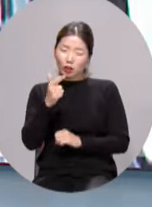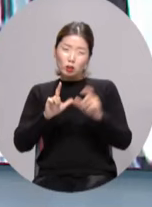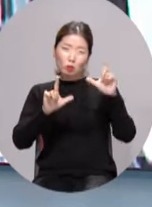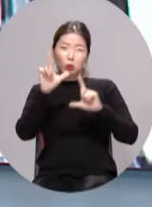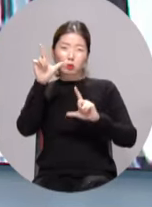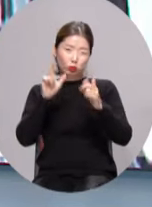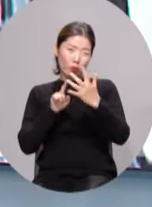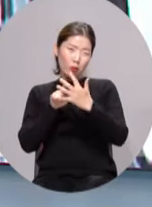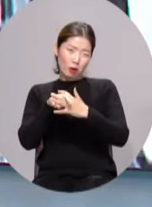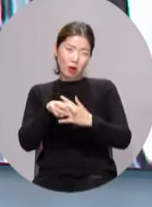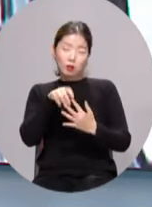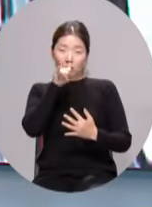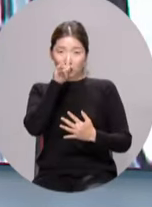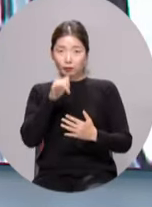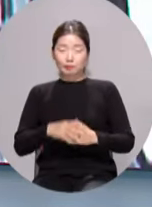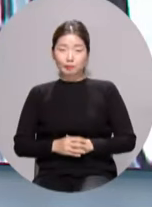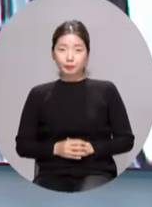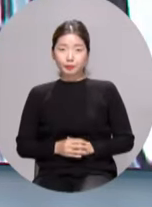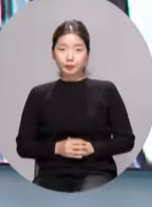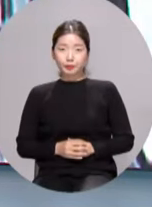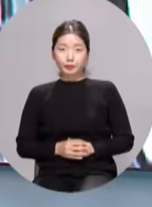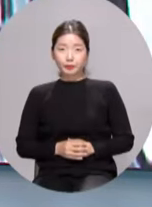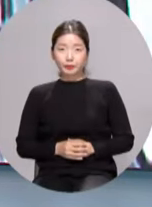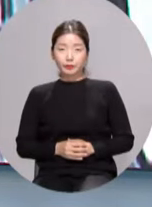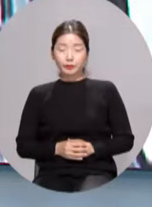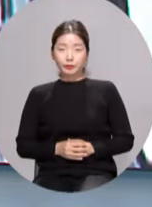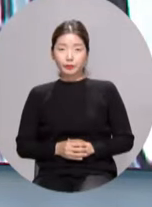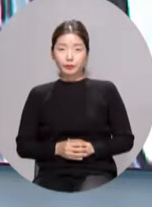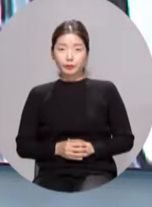지적에 나오고 있습니다 전재